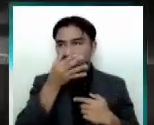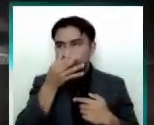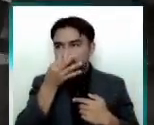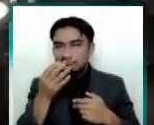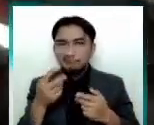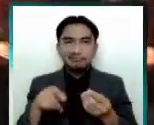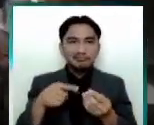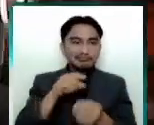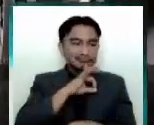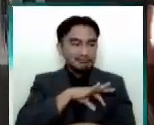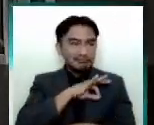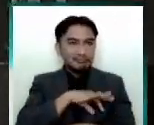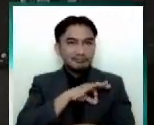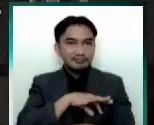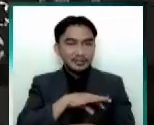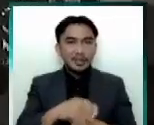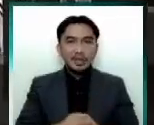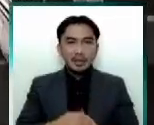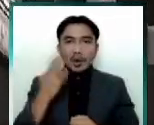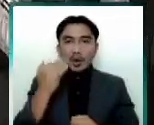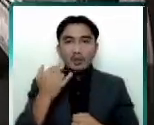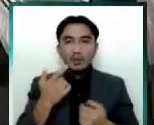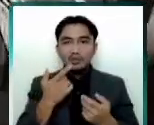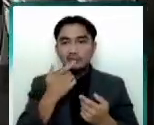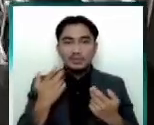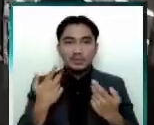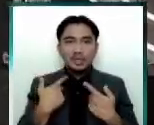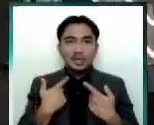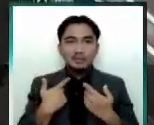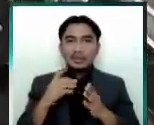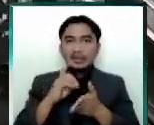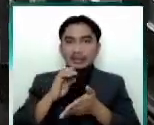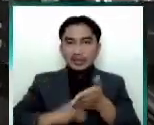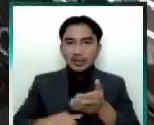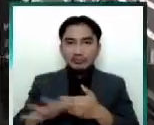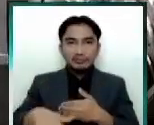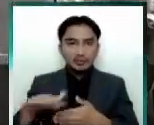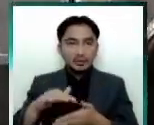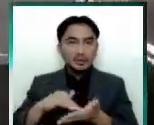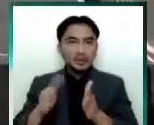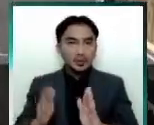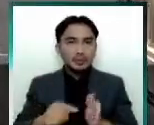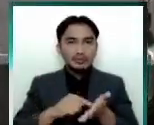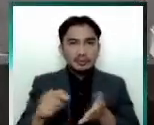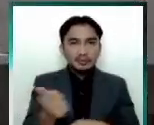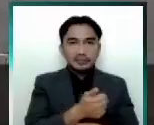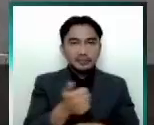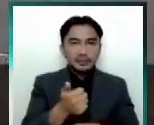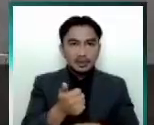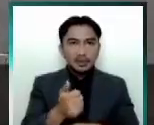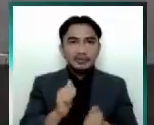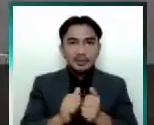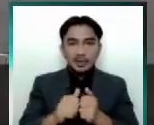kita. Discounted kasi ang pamasahe ng mga estudyante, kaya yung 11 pesos na pamasahe, ang labas niyan 9 pesos din, katulad